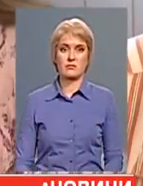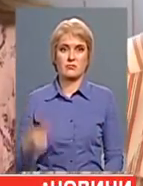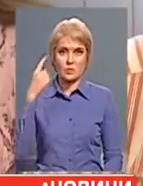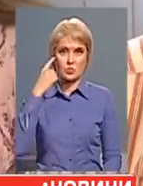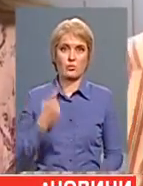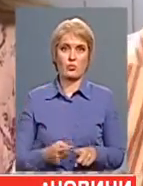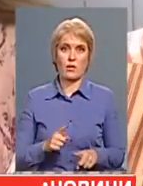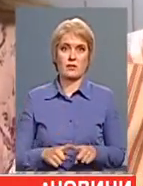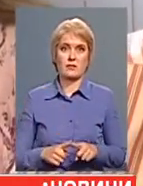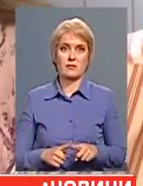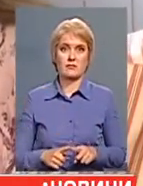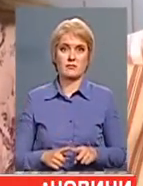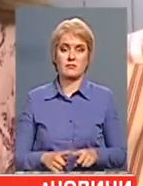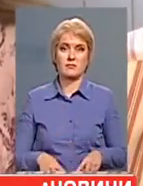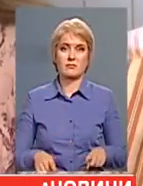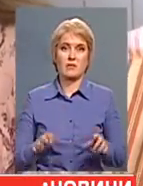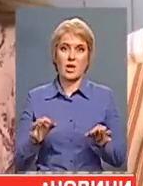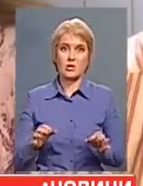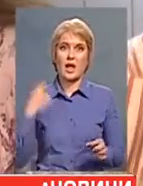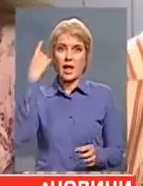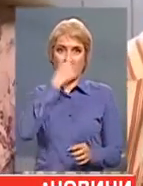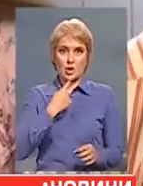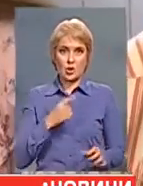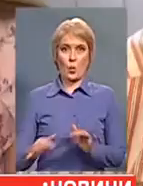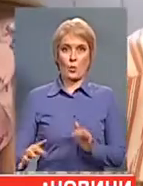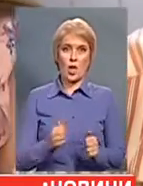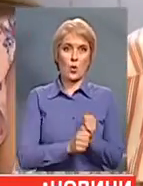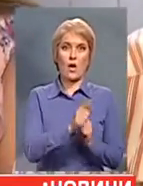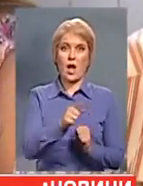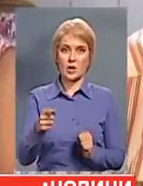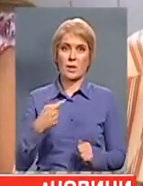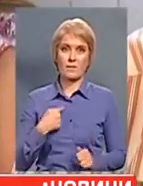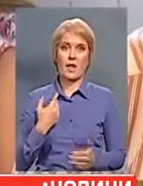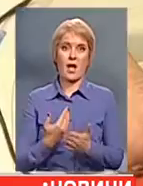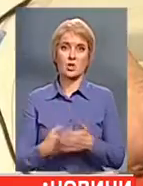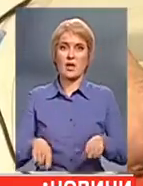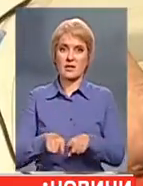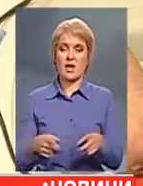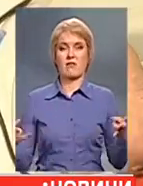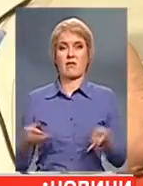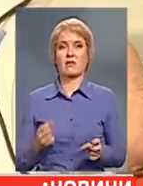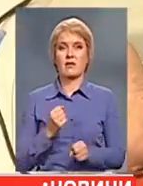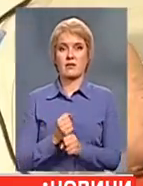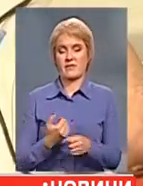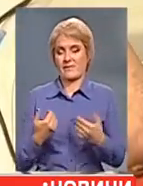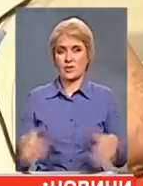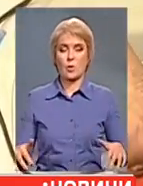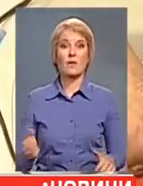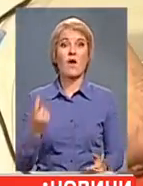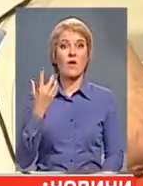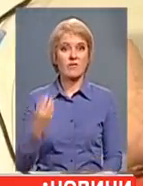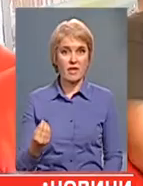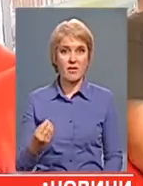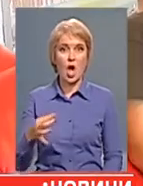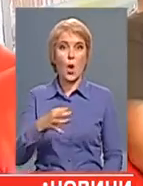Думаешь, это... Ну, це, звісно, лічне діло кожного, але мені здається, що так треба робити. От і все. За день в обласній лікарні витрачають